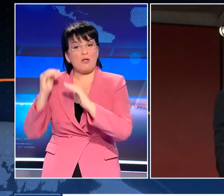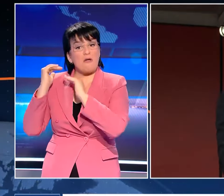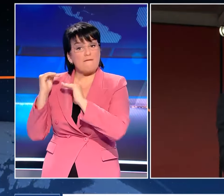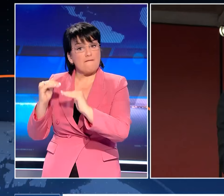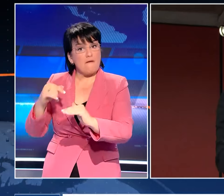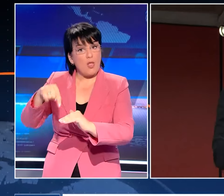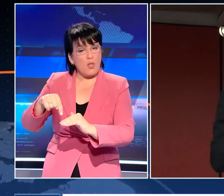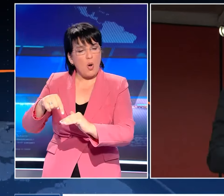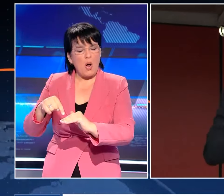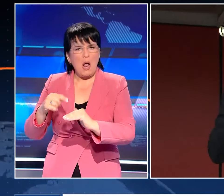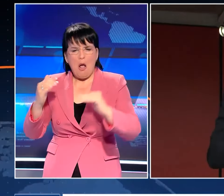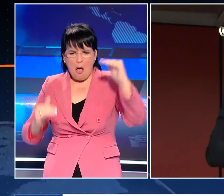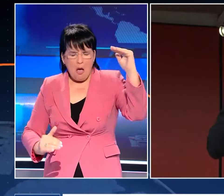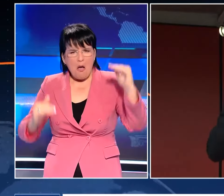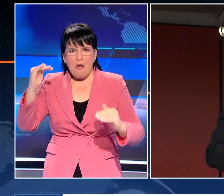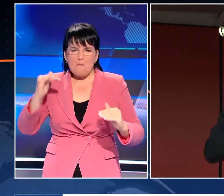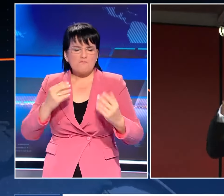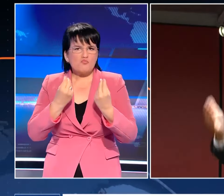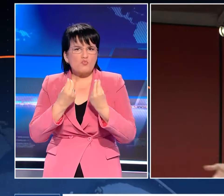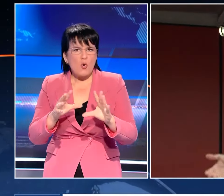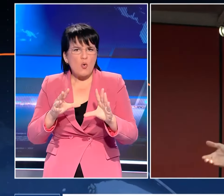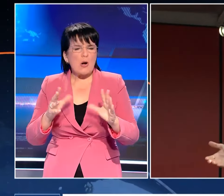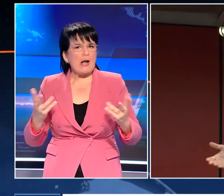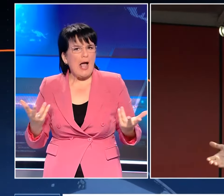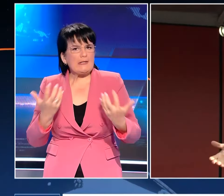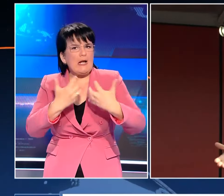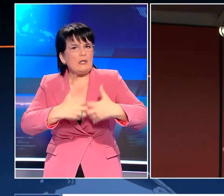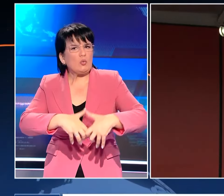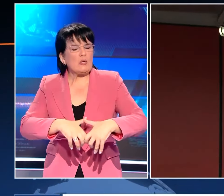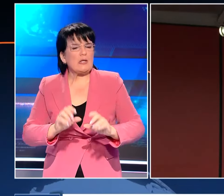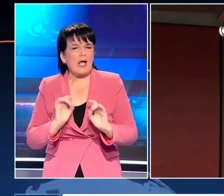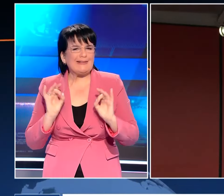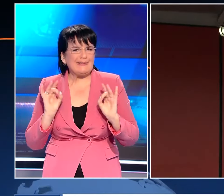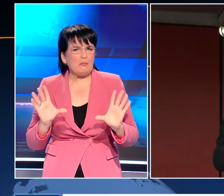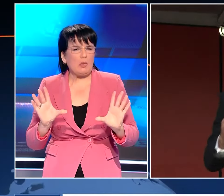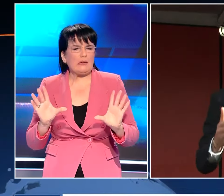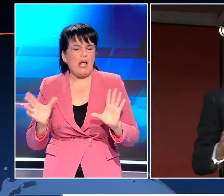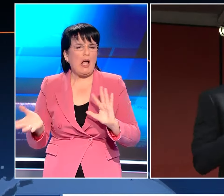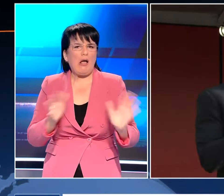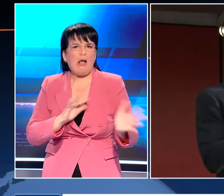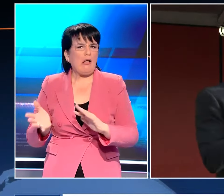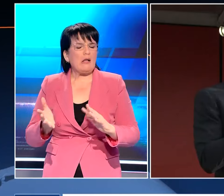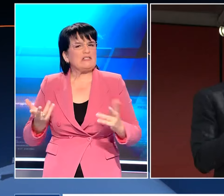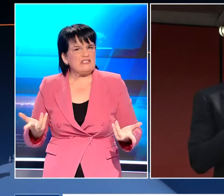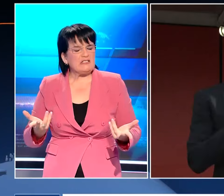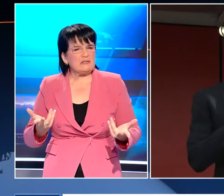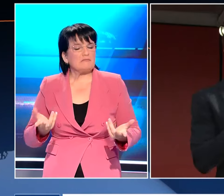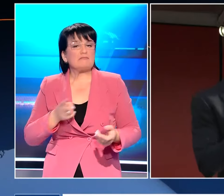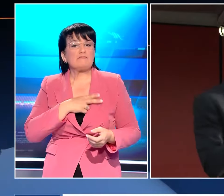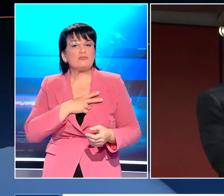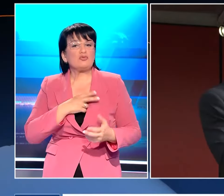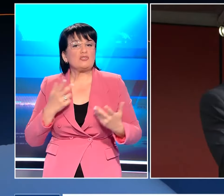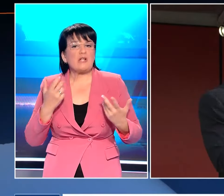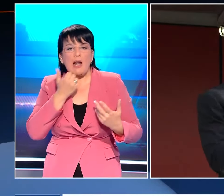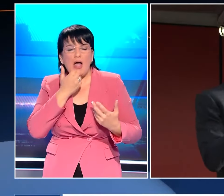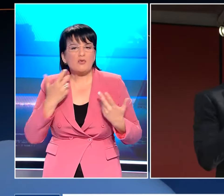στραβά. Κάτι δεν λειτουργεί σωστά. Και αυτό το οποίο δεν λειτουργεί σωστά είναι η